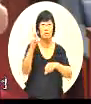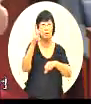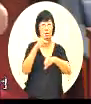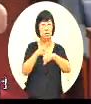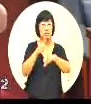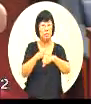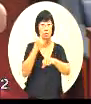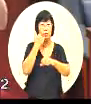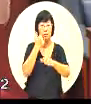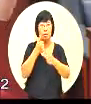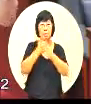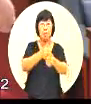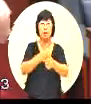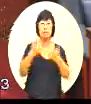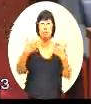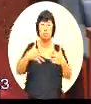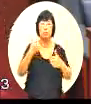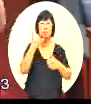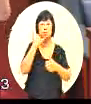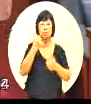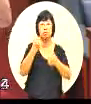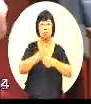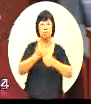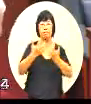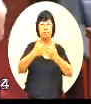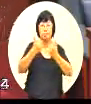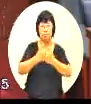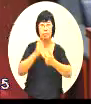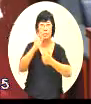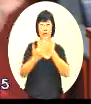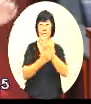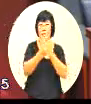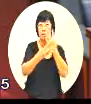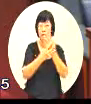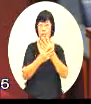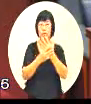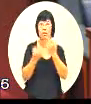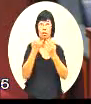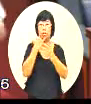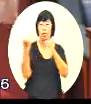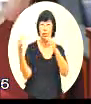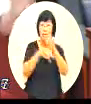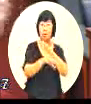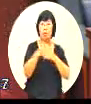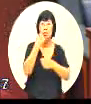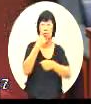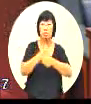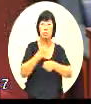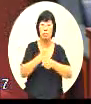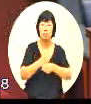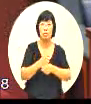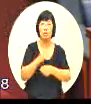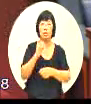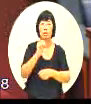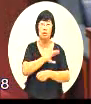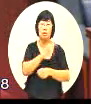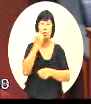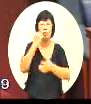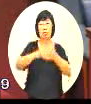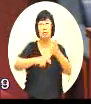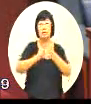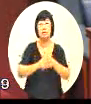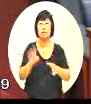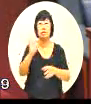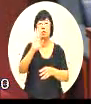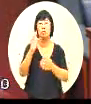是可以克服的，那当然有就业机会、有产业进来是好事。我们不能什么都不做嘛，啊，打龙卖者想干单，最简单的决策